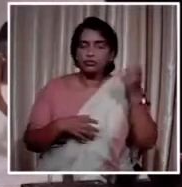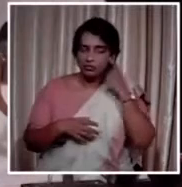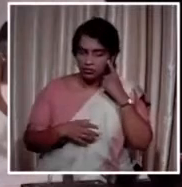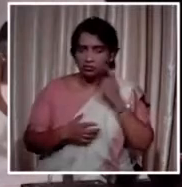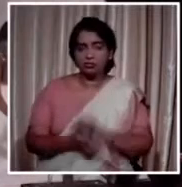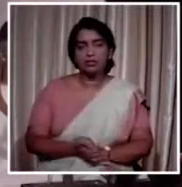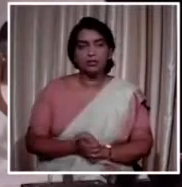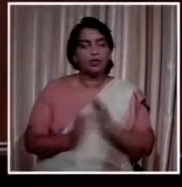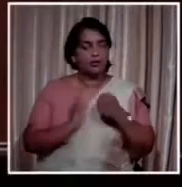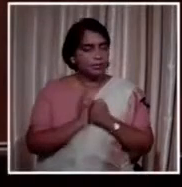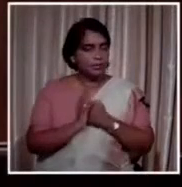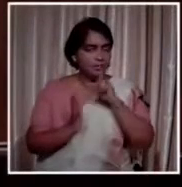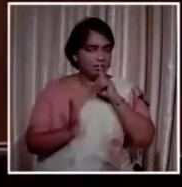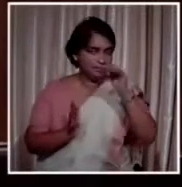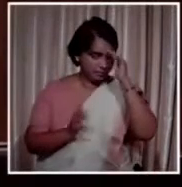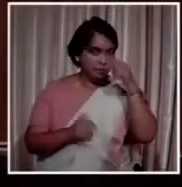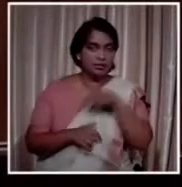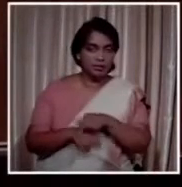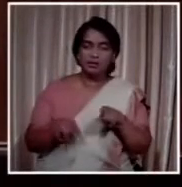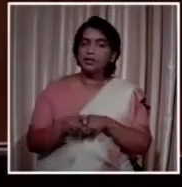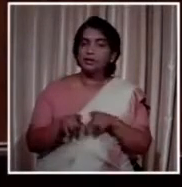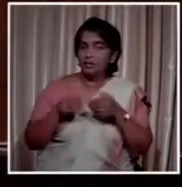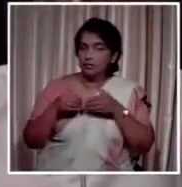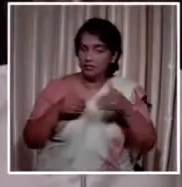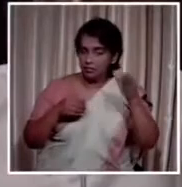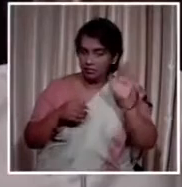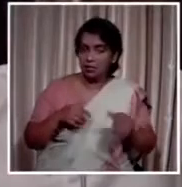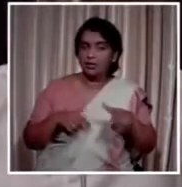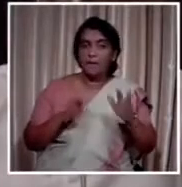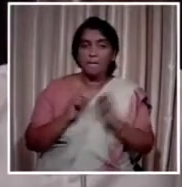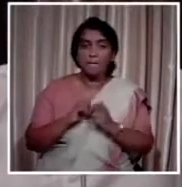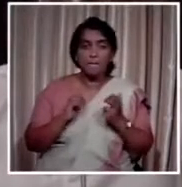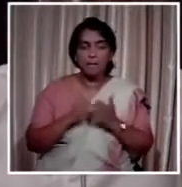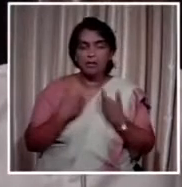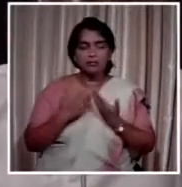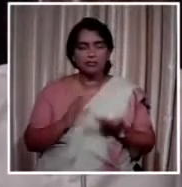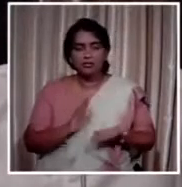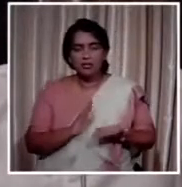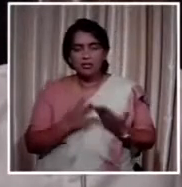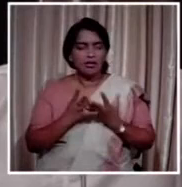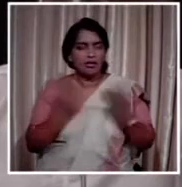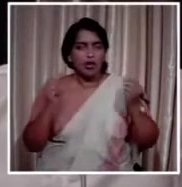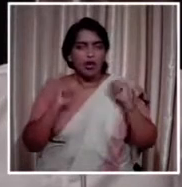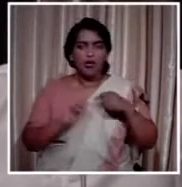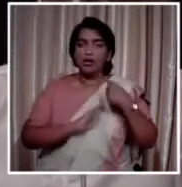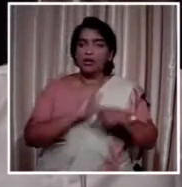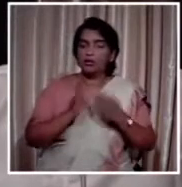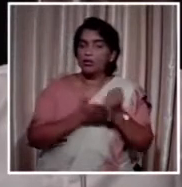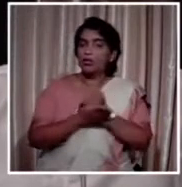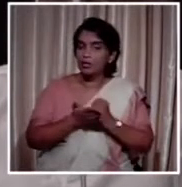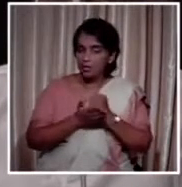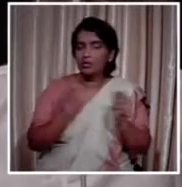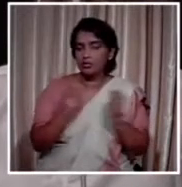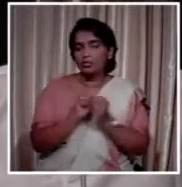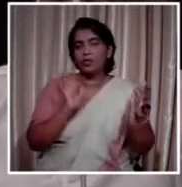ஆகியவை நம் கண்களுக்கு புலப்படும் சிரமங்களாகும். இதன் காரணமாக இன்று மக்கள் பல்வேறு சிரமங்களை